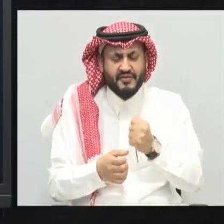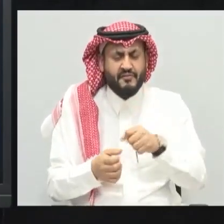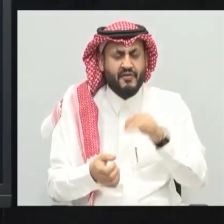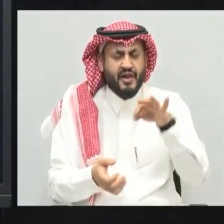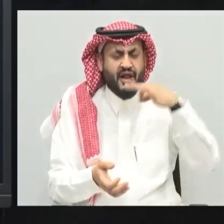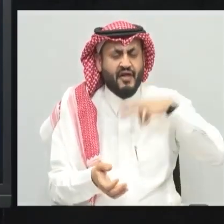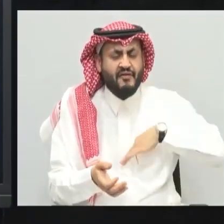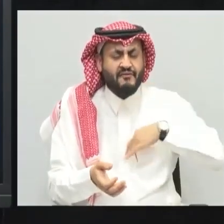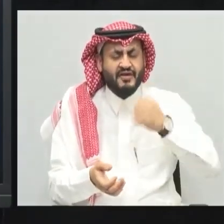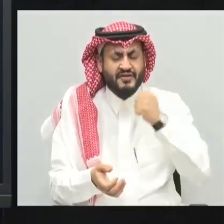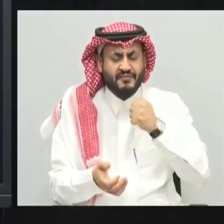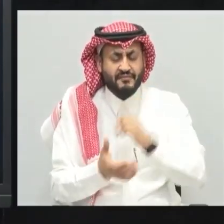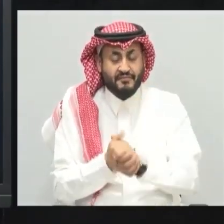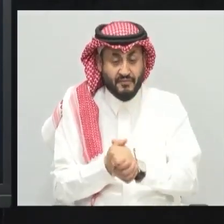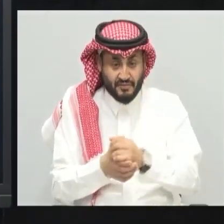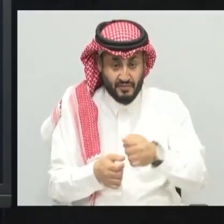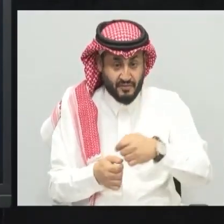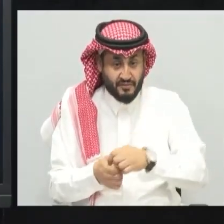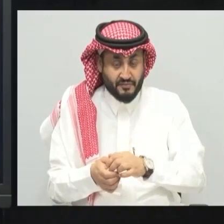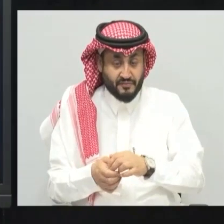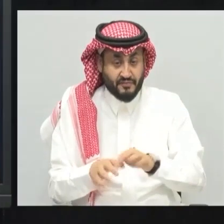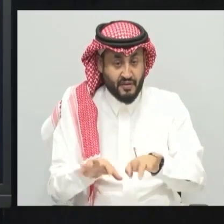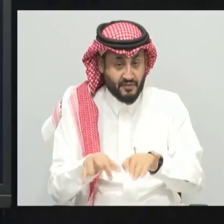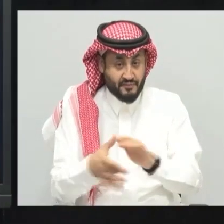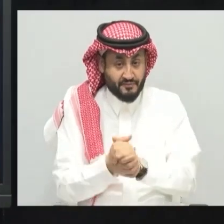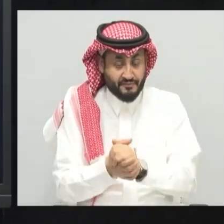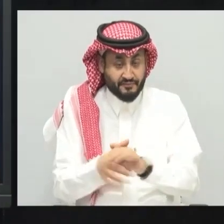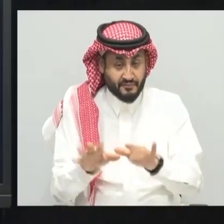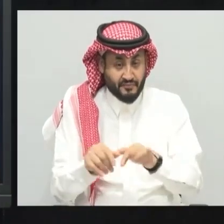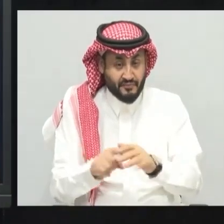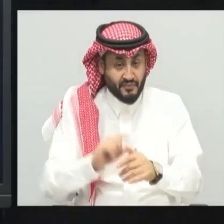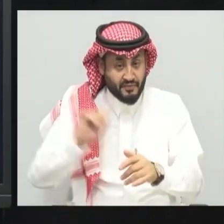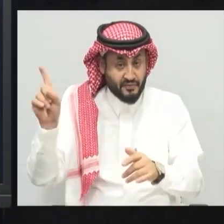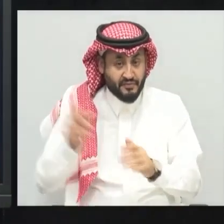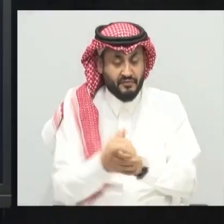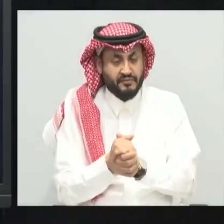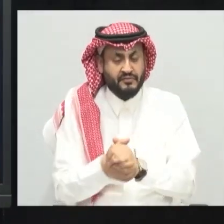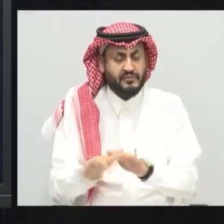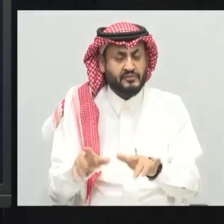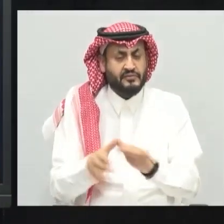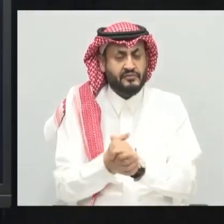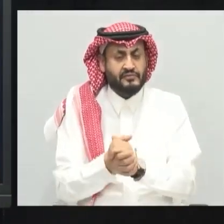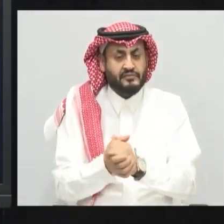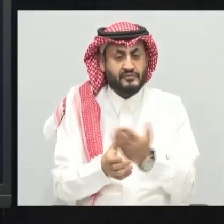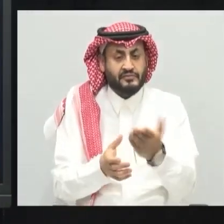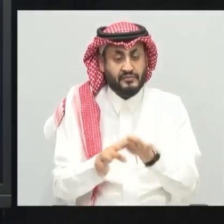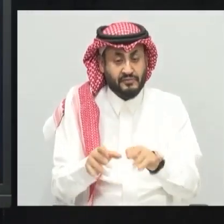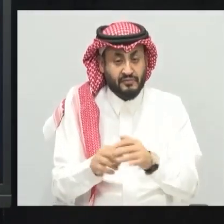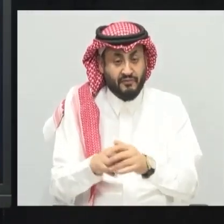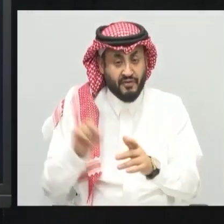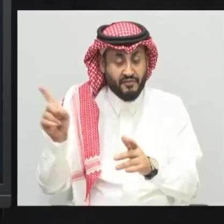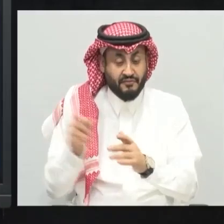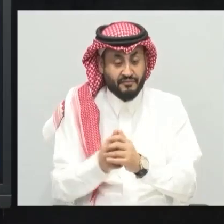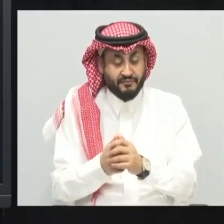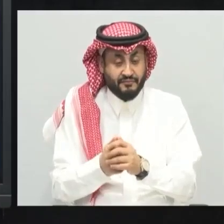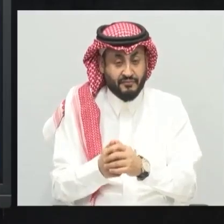الفرص لكن حينما يعملون في يعملون او يستفيدون من مثل هذه المنصه منصه العمل عن بعد